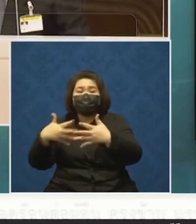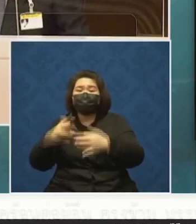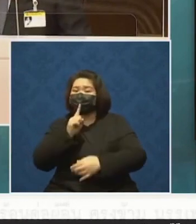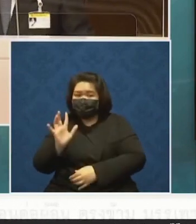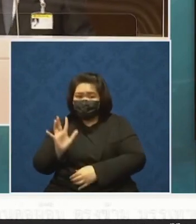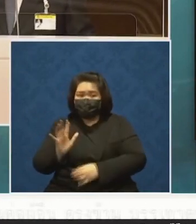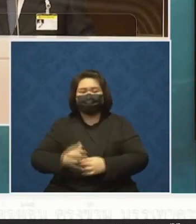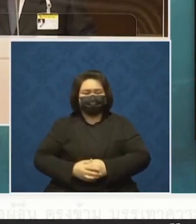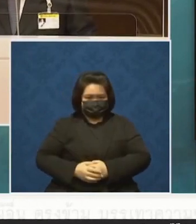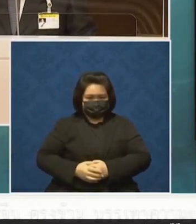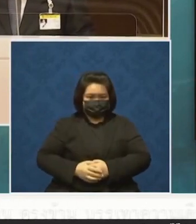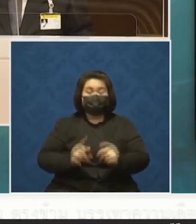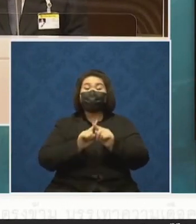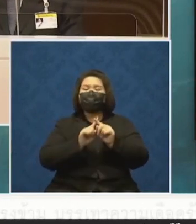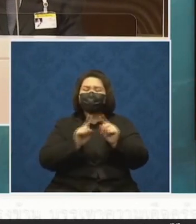มื่อกี้มันมีเรื่อง